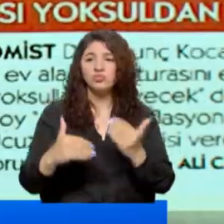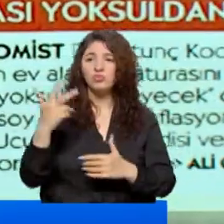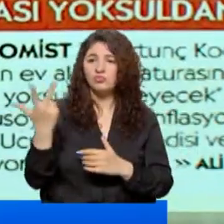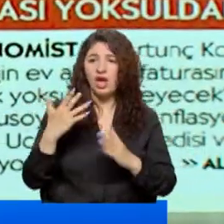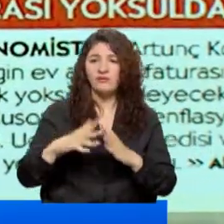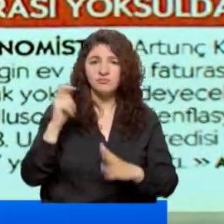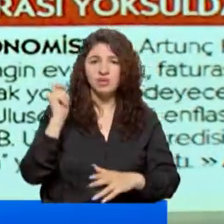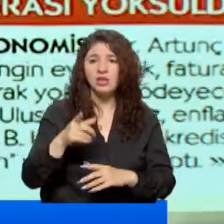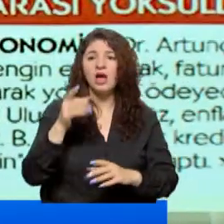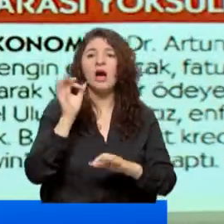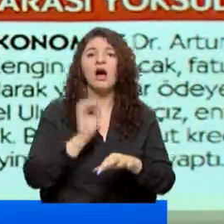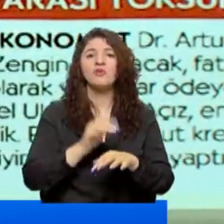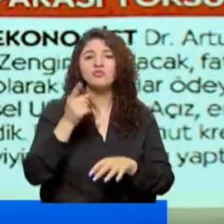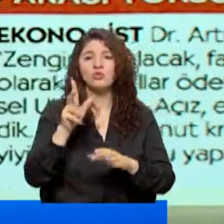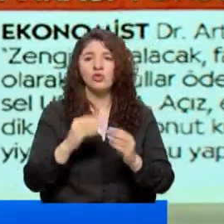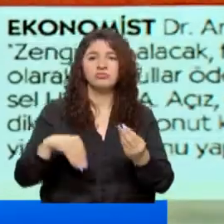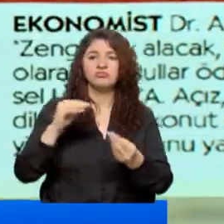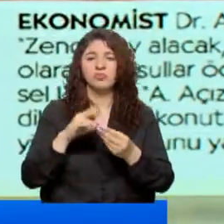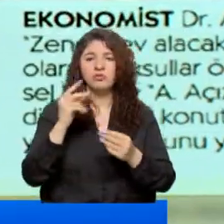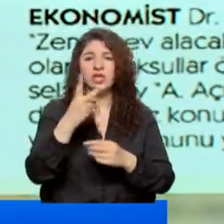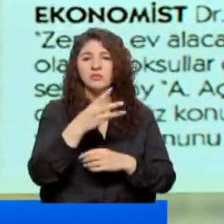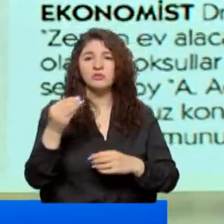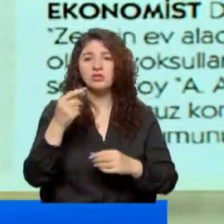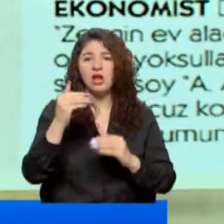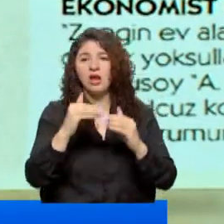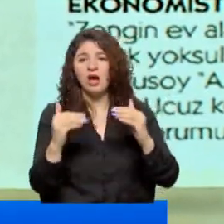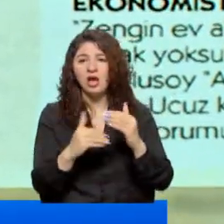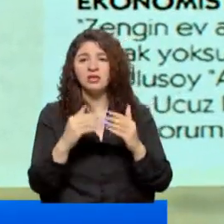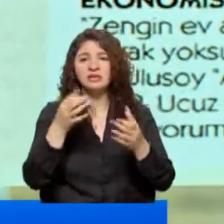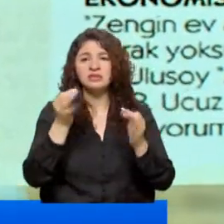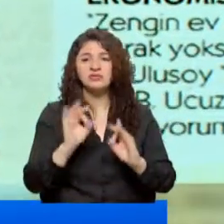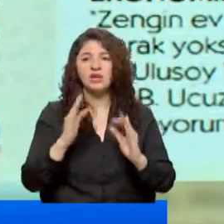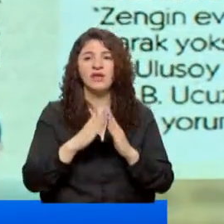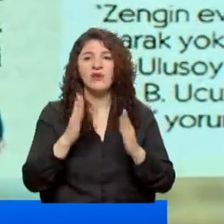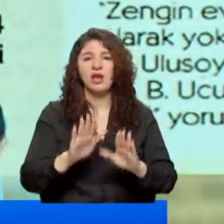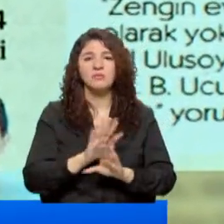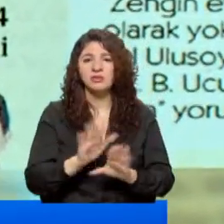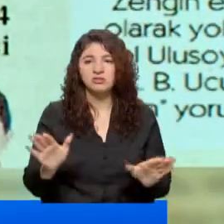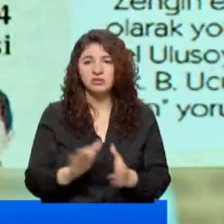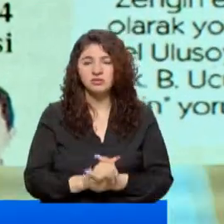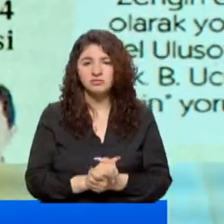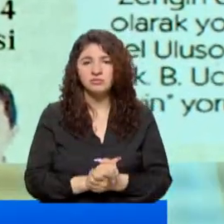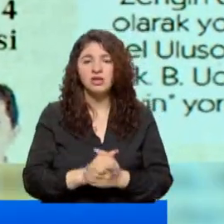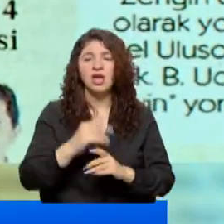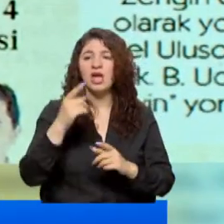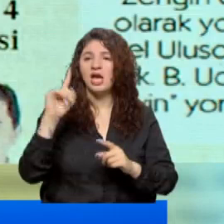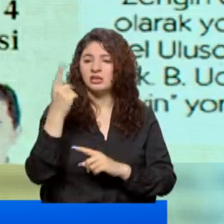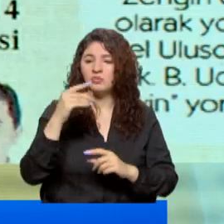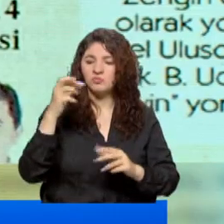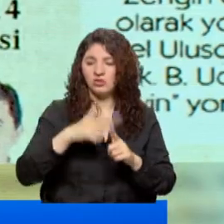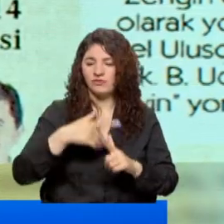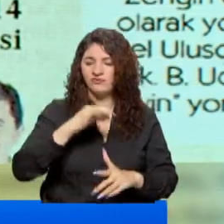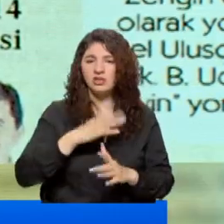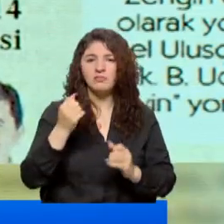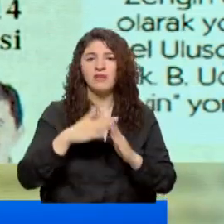fiyatları anında yüzde 30'a yakın artarken 2 milyon liranın altında sıfır ev kalmadı iktidarın projesinden